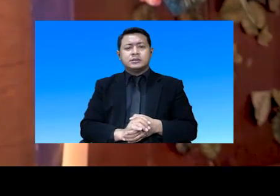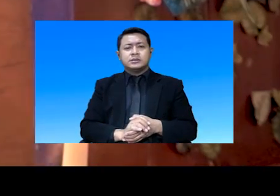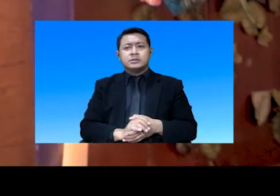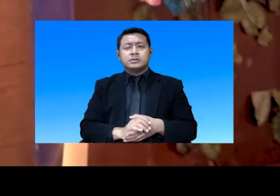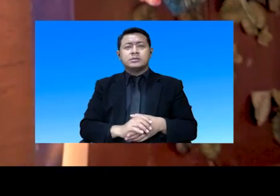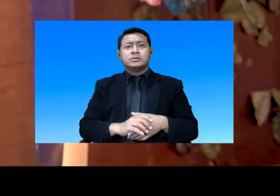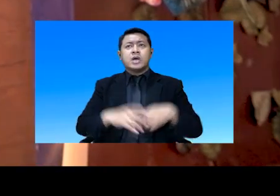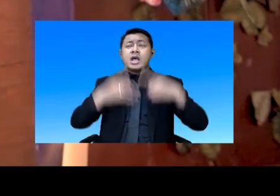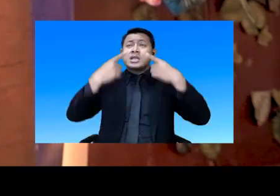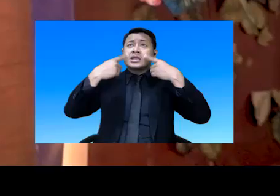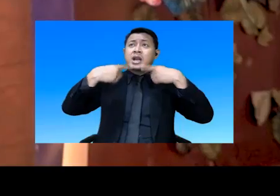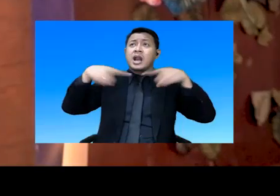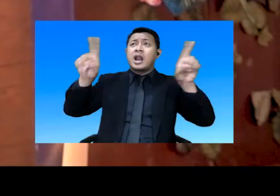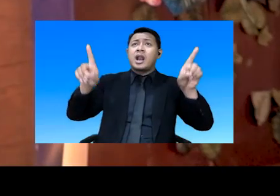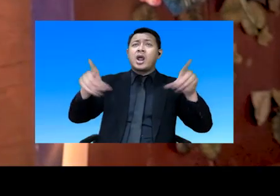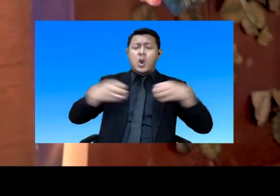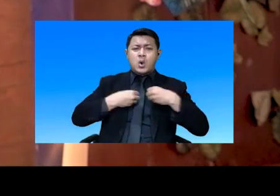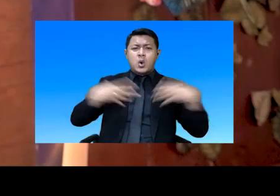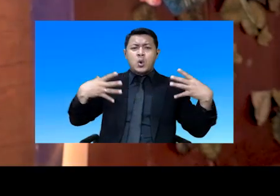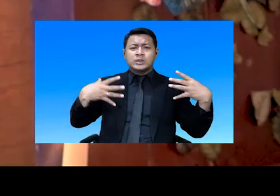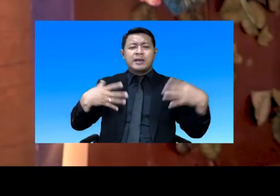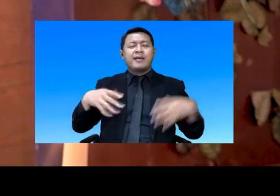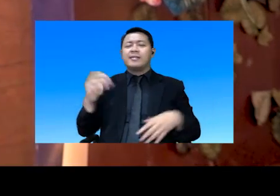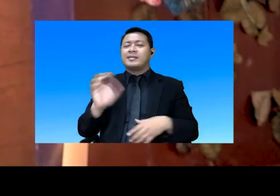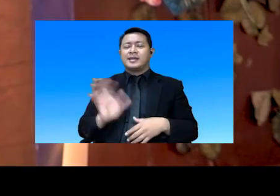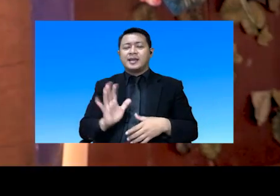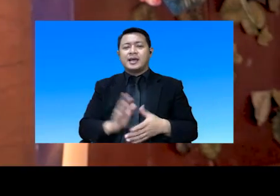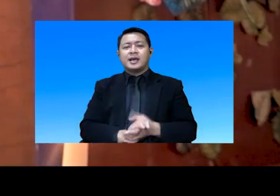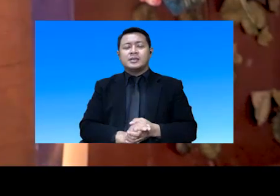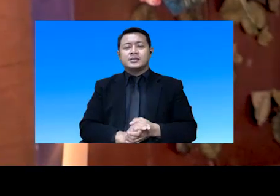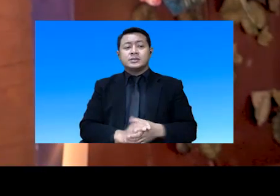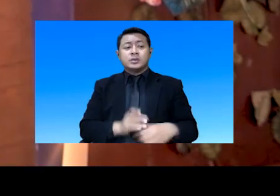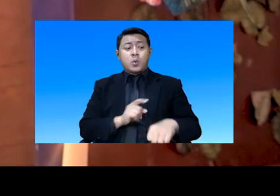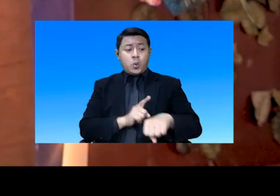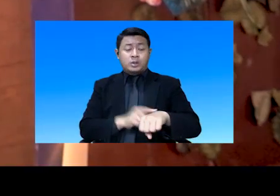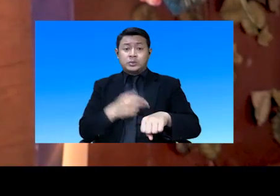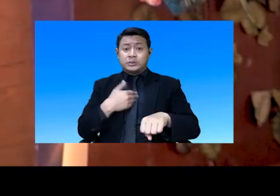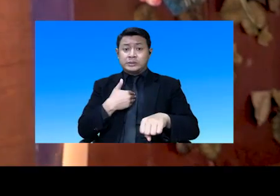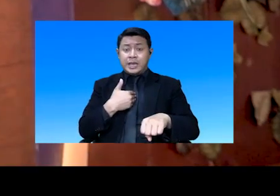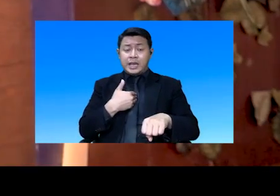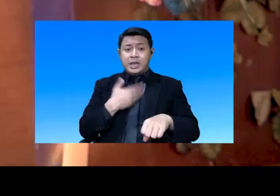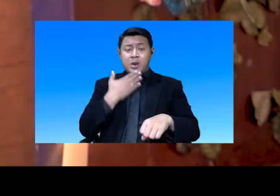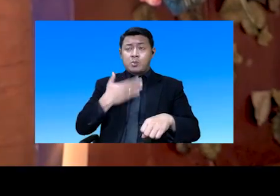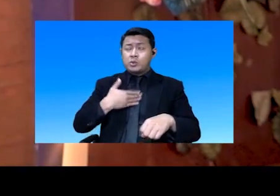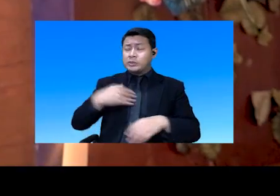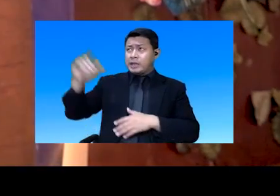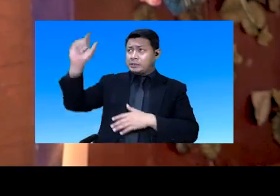Populer itu juga bukan dosa. Dan ketika saya punya